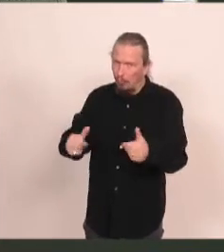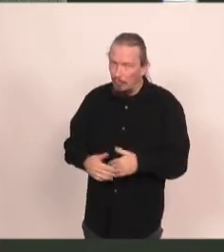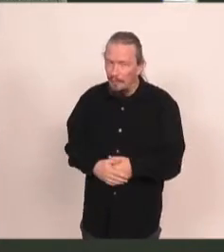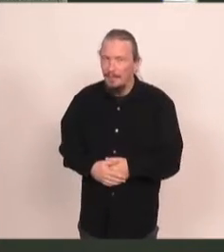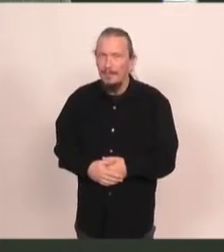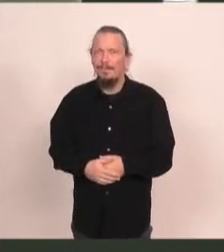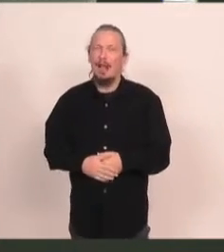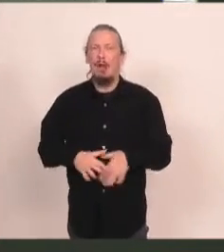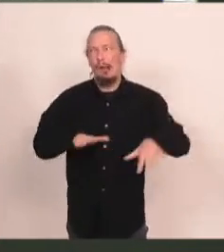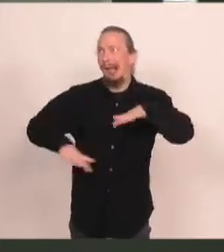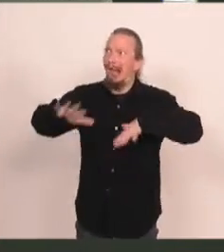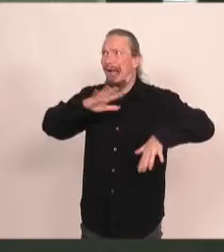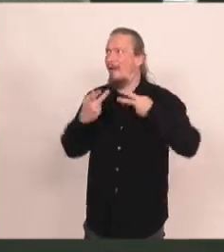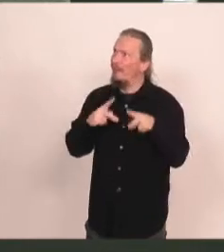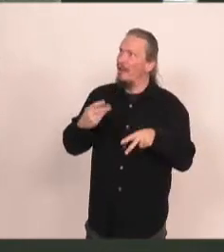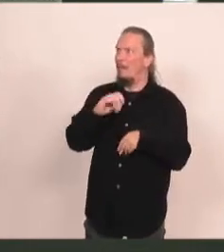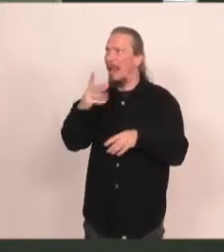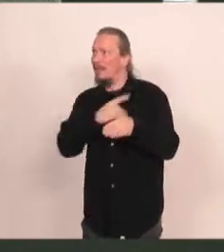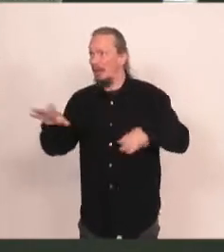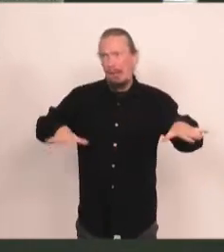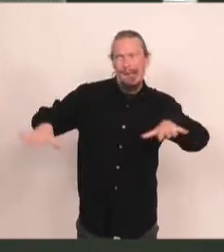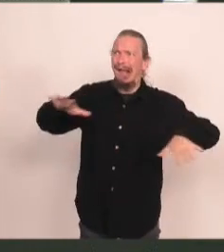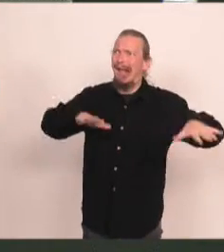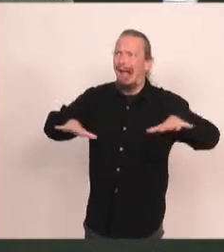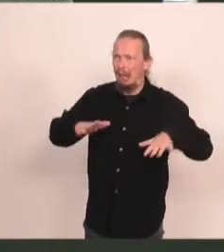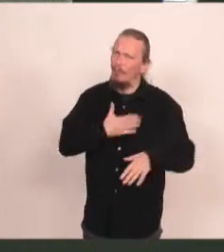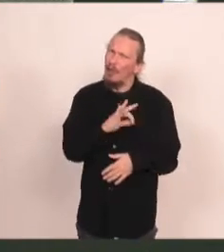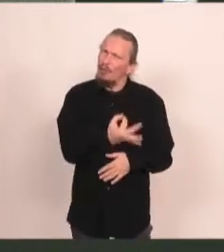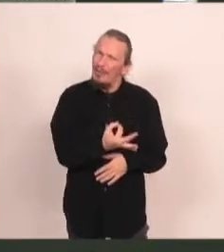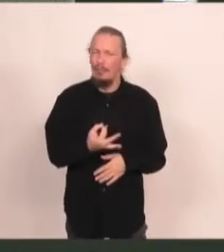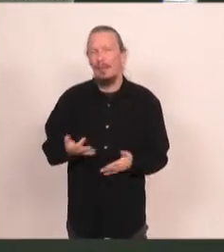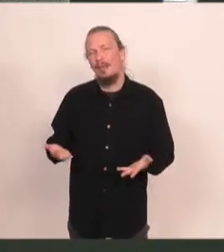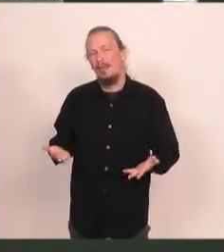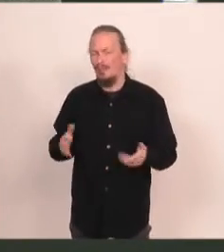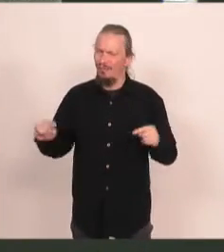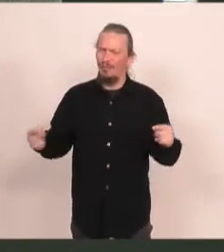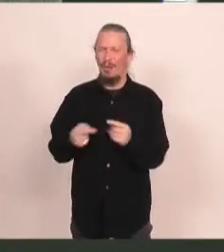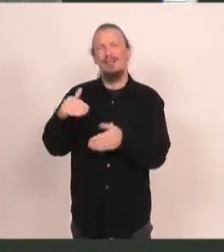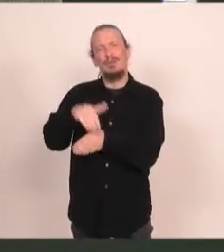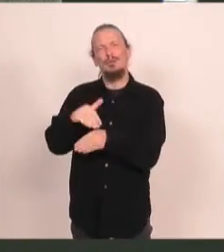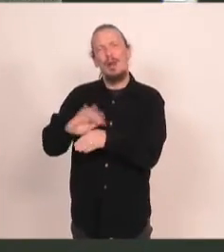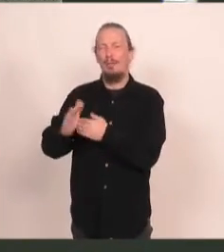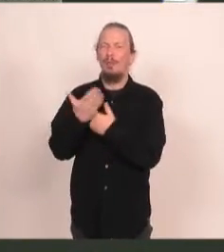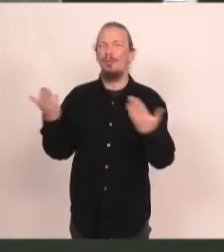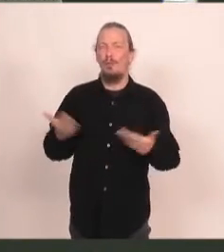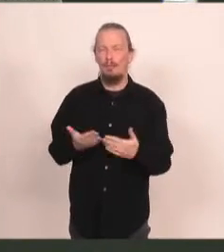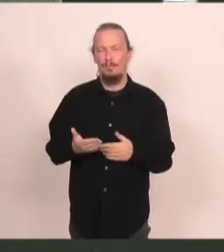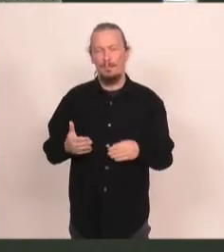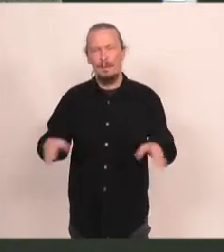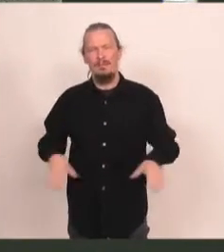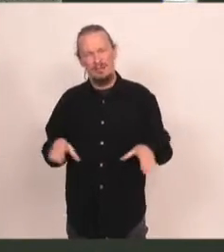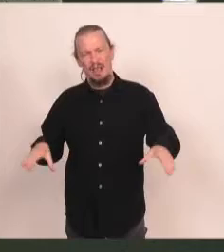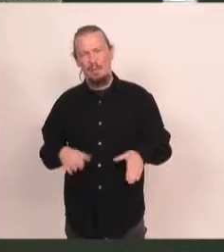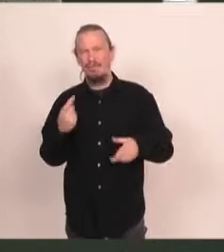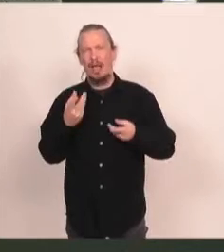tentent de colmater les brèches et c'est à vrai dire dans leur intérêt. Le schéma présenté ce soir indique que notre métropole est marquée par une délinquance liée au trafic